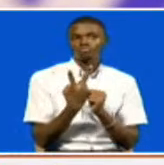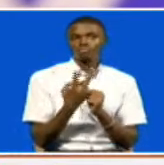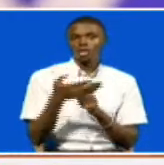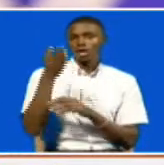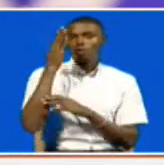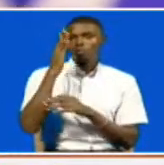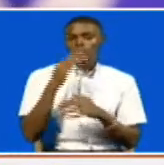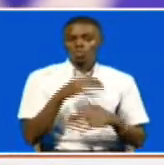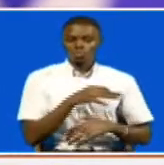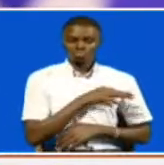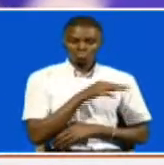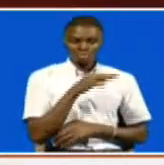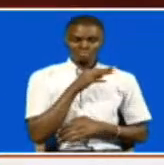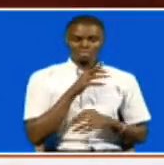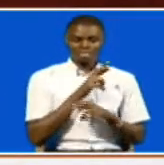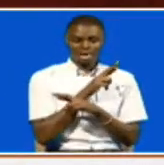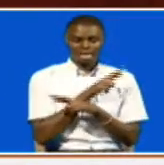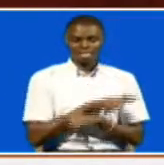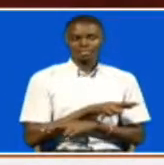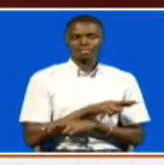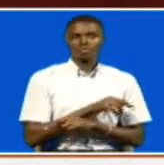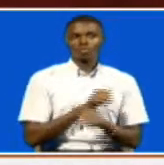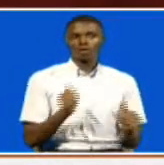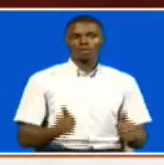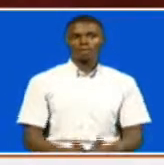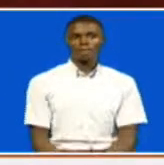ailaze roho yake mahala pema.